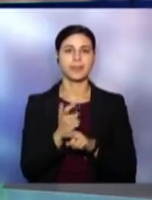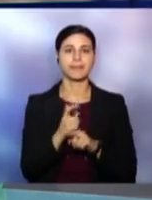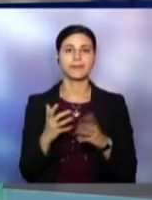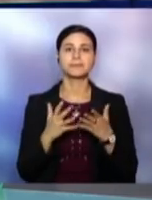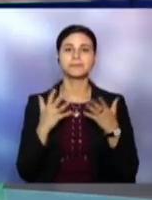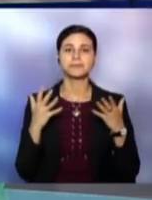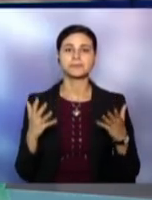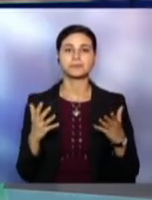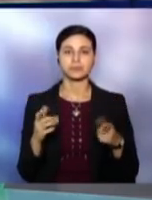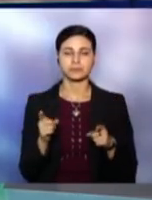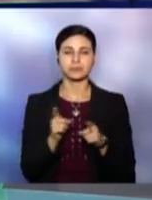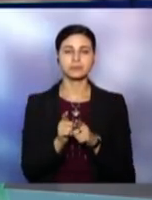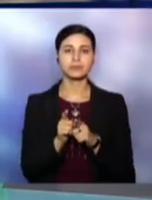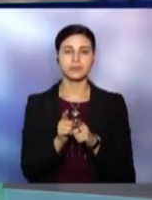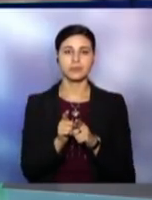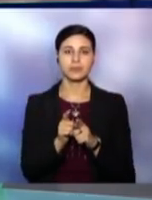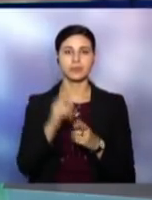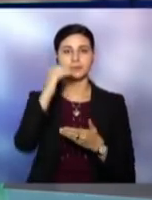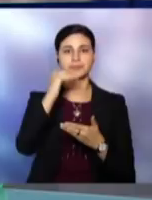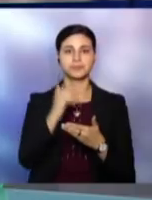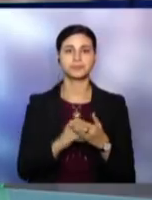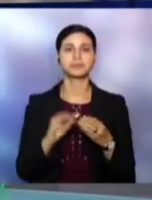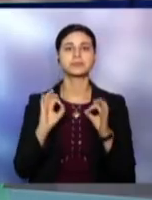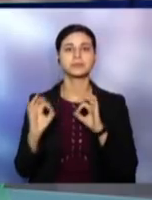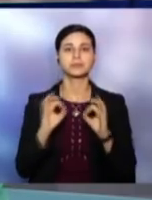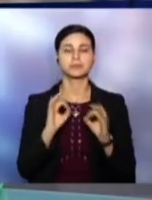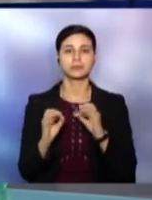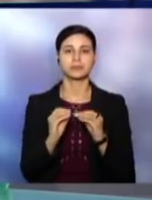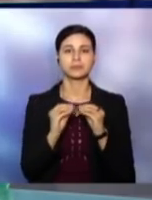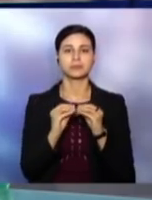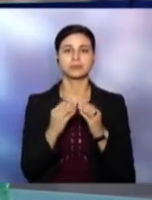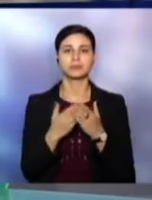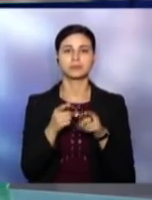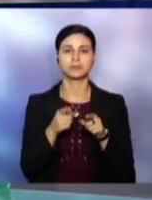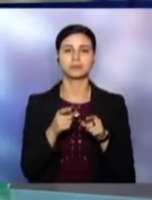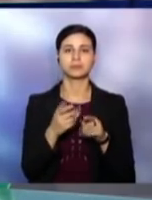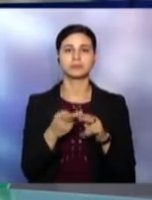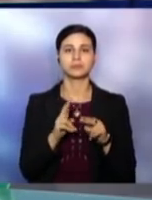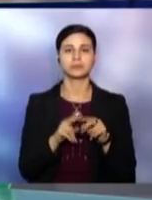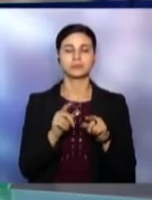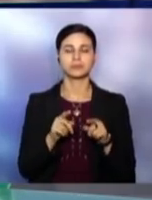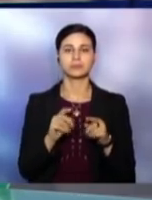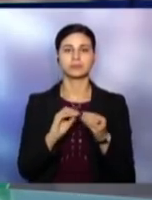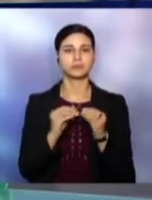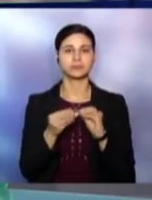დიდი ესეთი ჩარჩო აქვს ნორმას და 10 ვთქვათ, ეს არ წარმოადგენს იმ